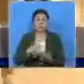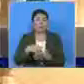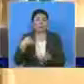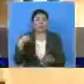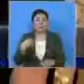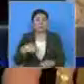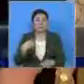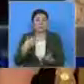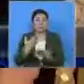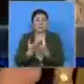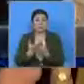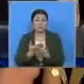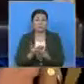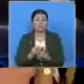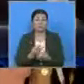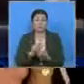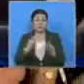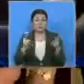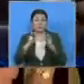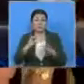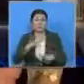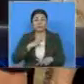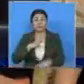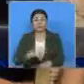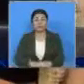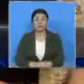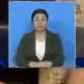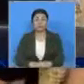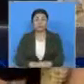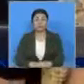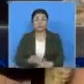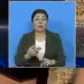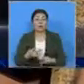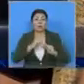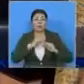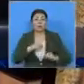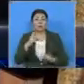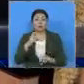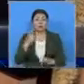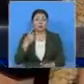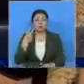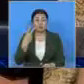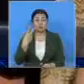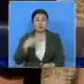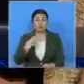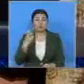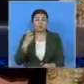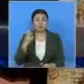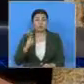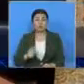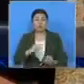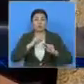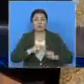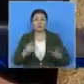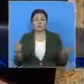сынға алды. Бұл жерде 25, бұл жерде 150-200 адам істеу керек. сонда сіз оны тез бітіресіз. Түсінікті